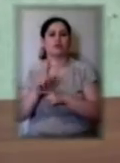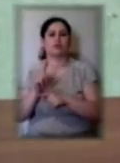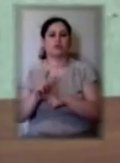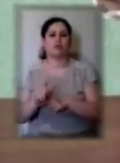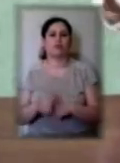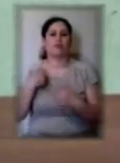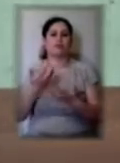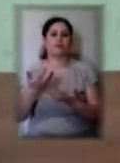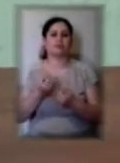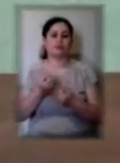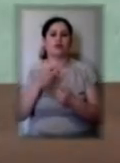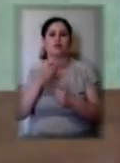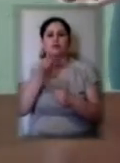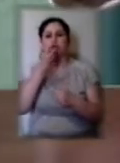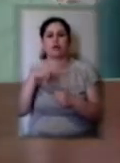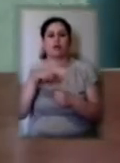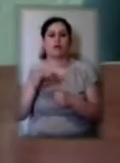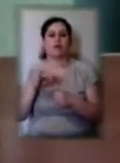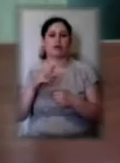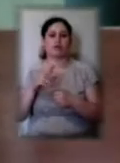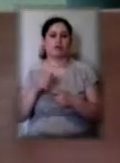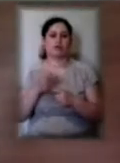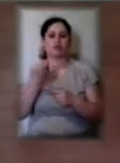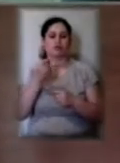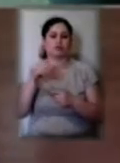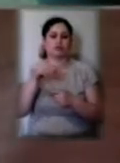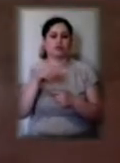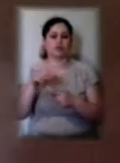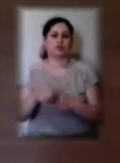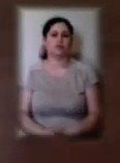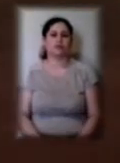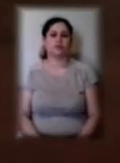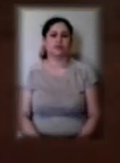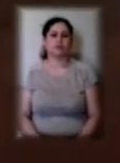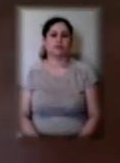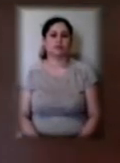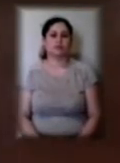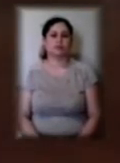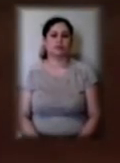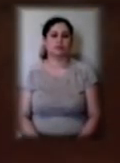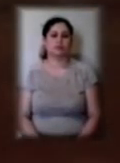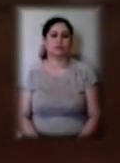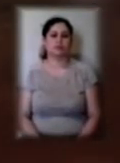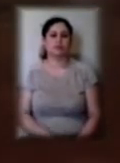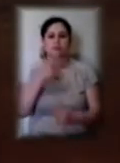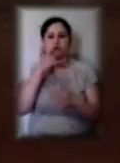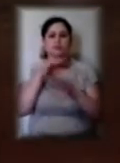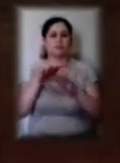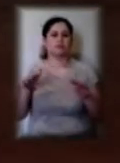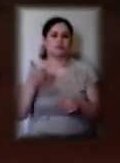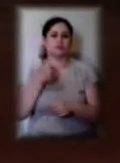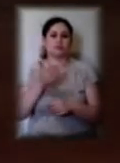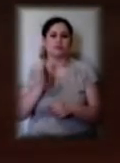цвіт лаванди і зовсім чуть-чуть, ну, тобто це для більшого аромату. Совсем немножечко